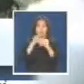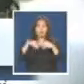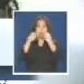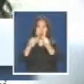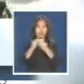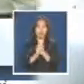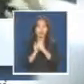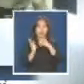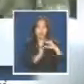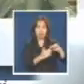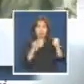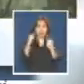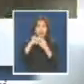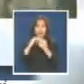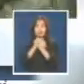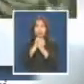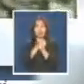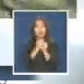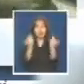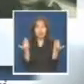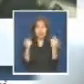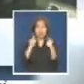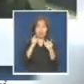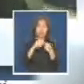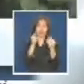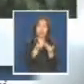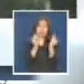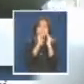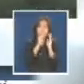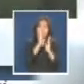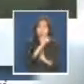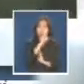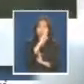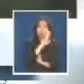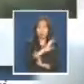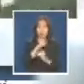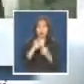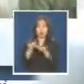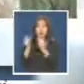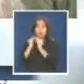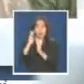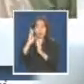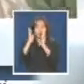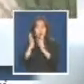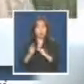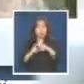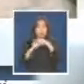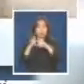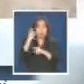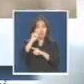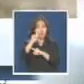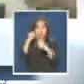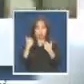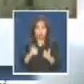นก็ขอเรียนครับว่าในแง่ของการช่วยเหลือนะครับทั้งครอบครัวของผู้เสียชีวิตก็ดีนะครับแล้วก็ผู้ที่ได้รับบาดเจ็บนั้นก็กำลัง